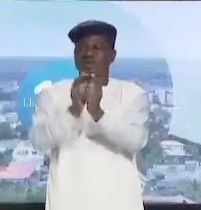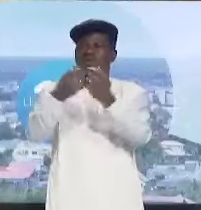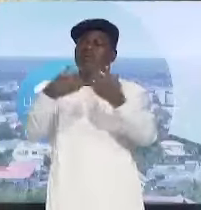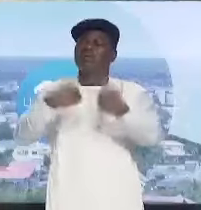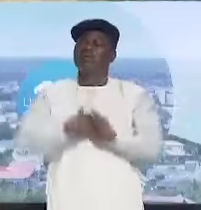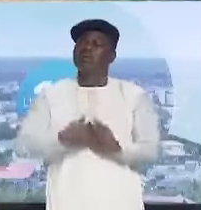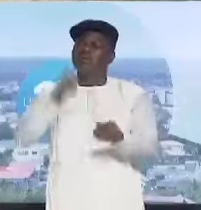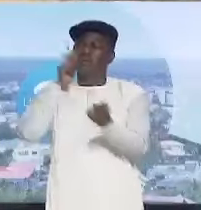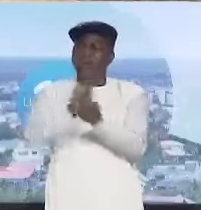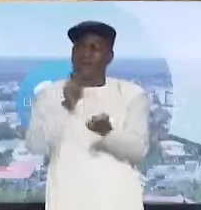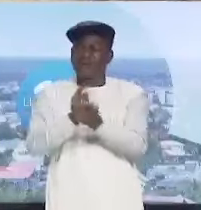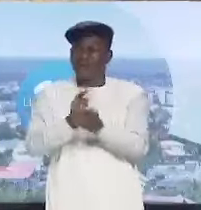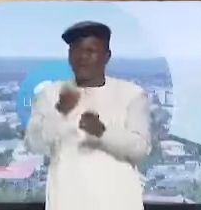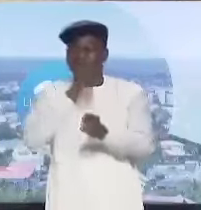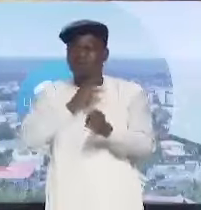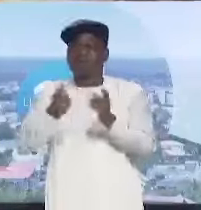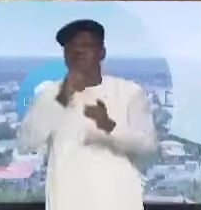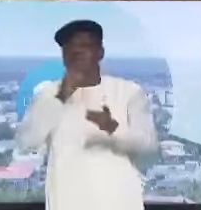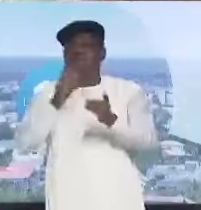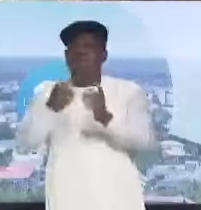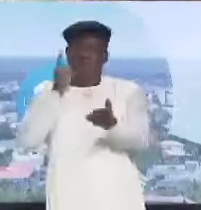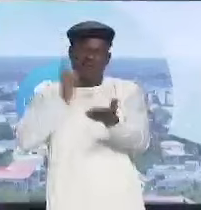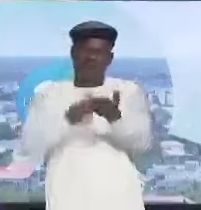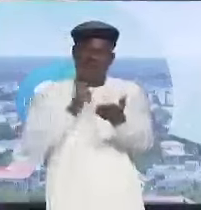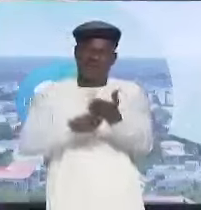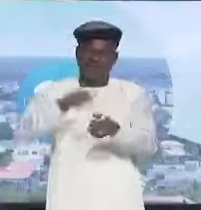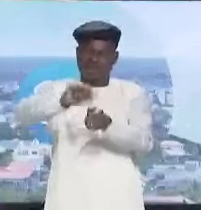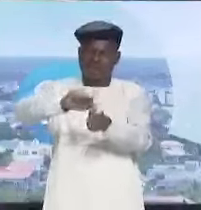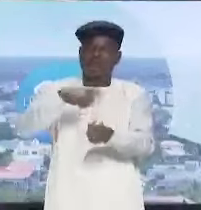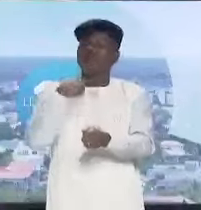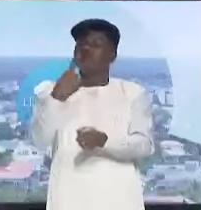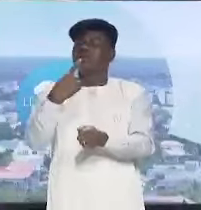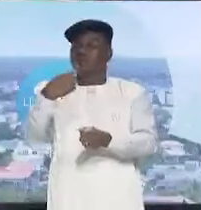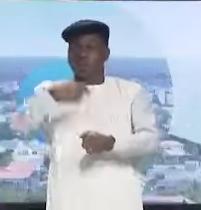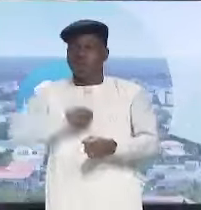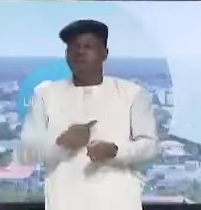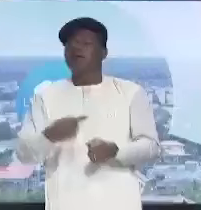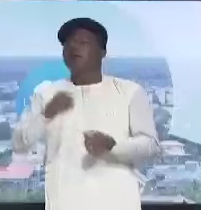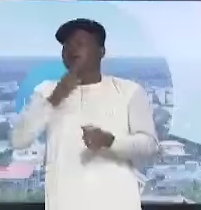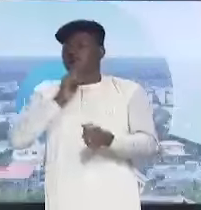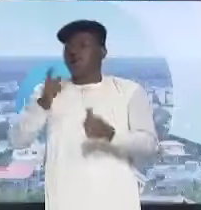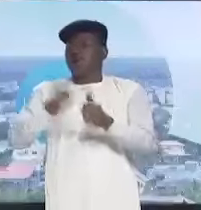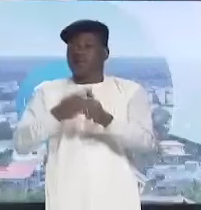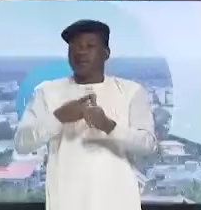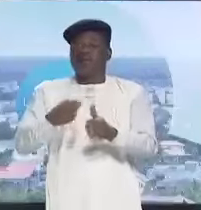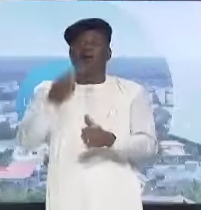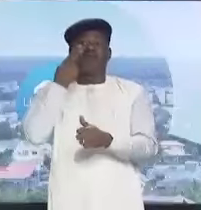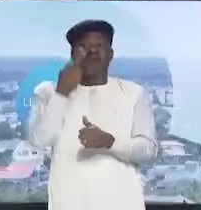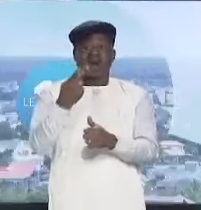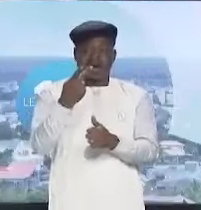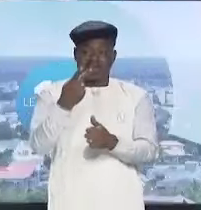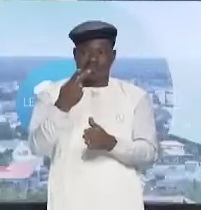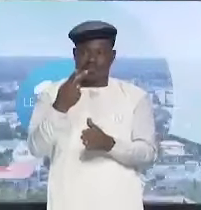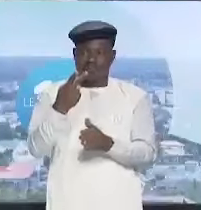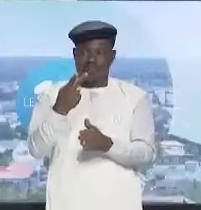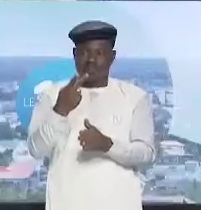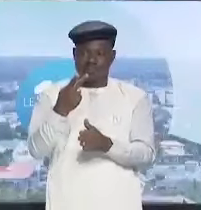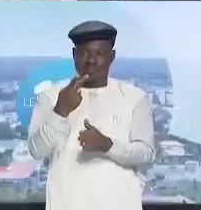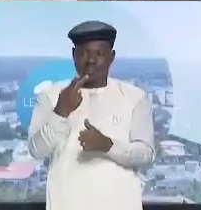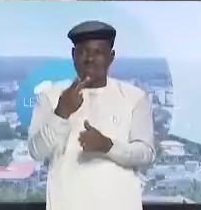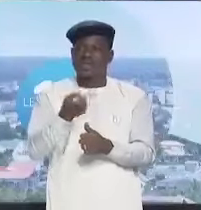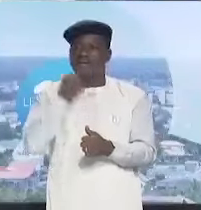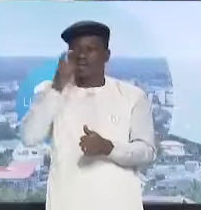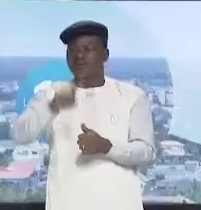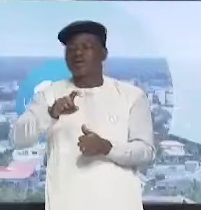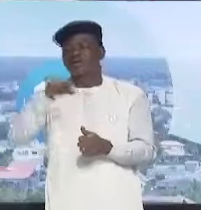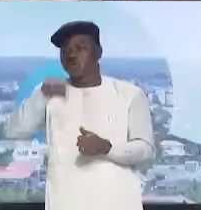s'est engagée entre eux. Chacun dit que il a été le premier à découvrir le terrain. Et donc, il fallait que